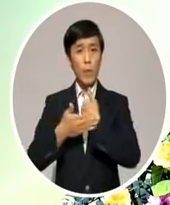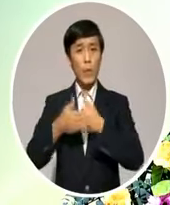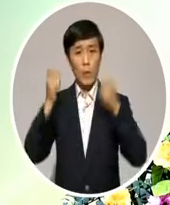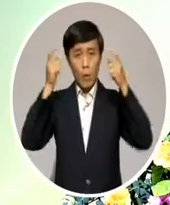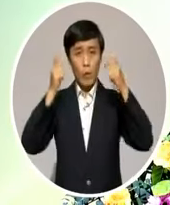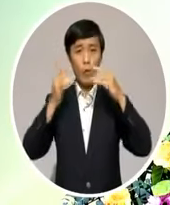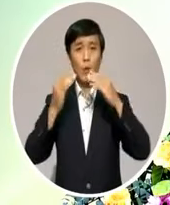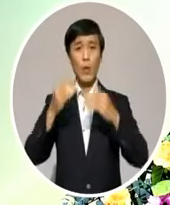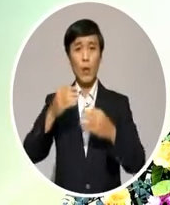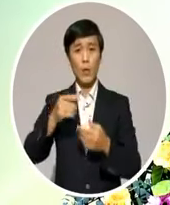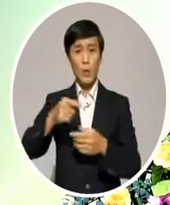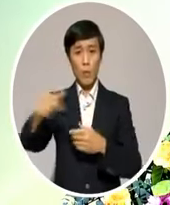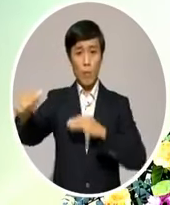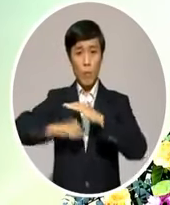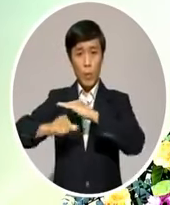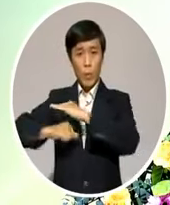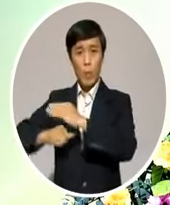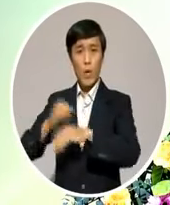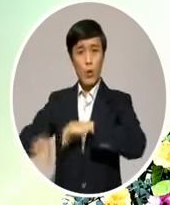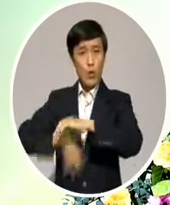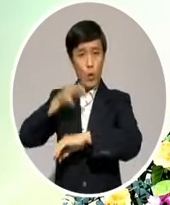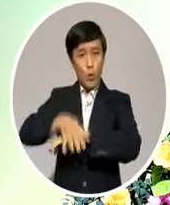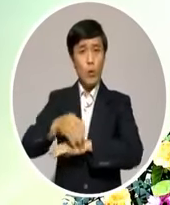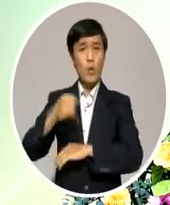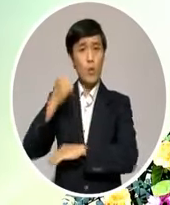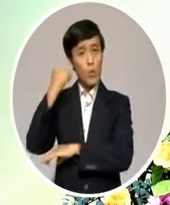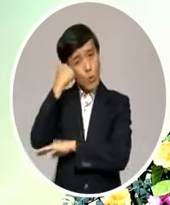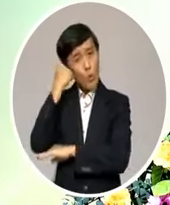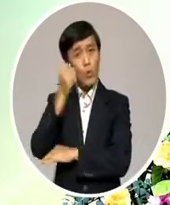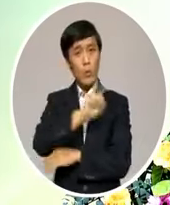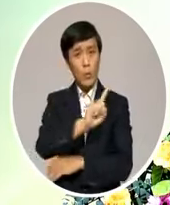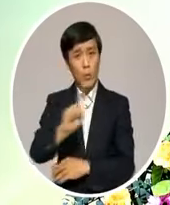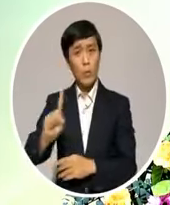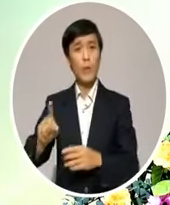合投资、适合移民、适合居住的一个经济繁